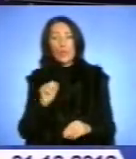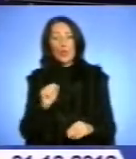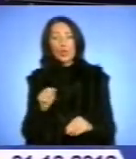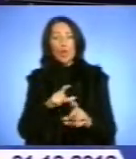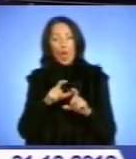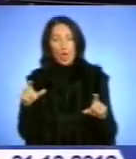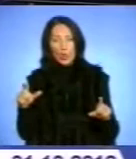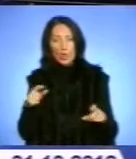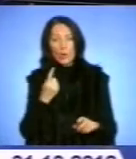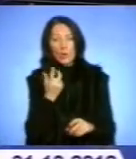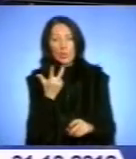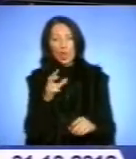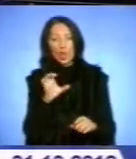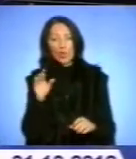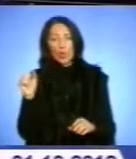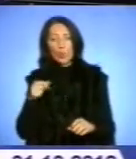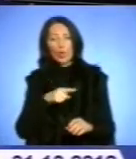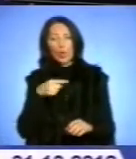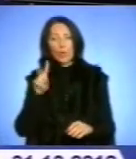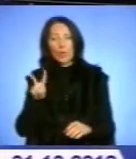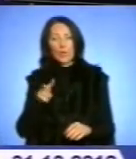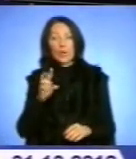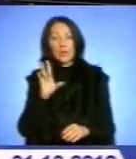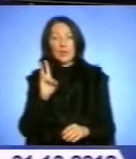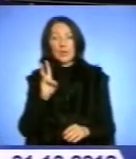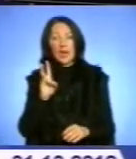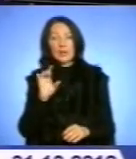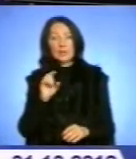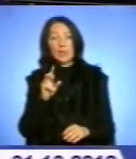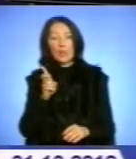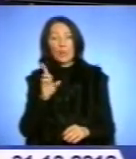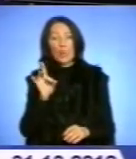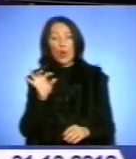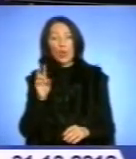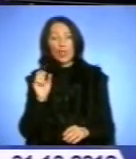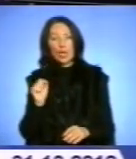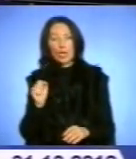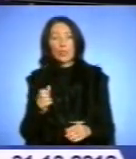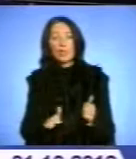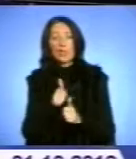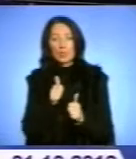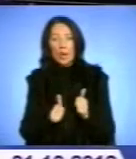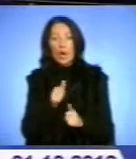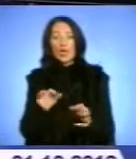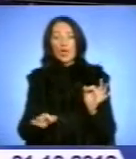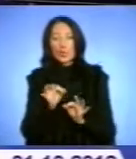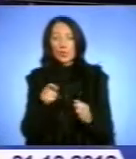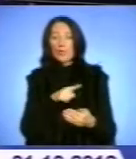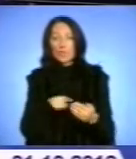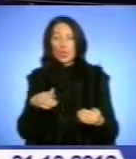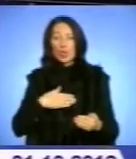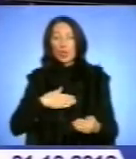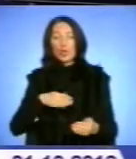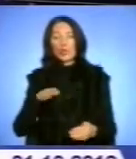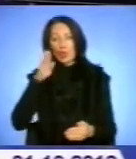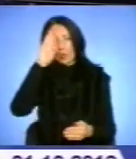школи 1-3 ступенів номер 2 Назарій Брощак. Під час змагання знавців географії журі відзначило нашого земляка як